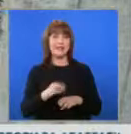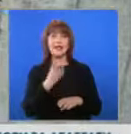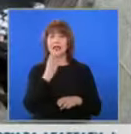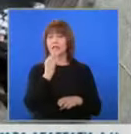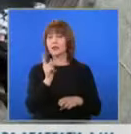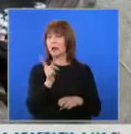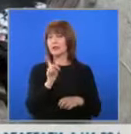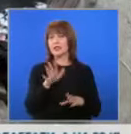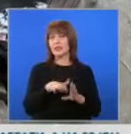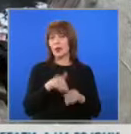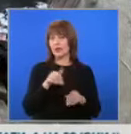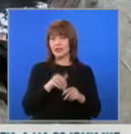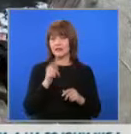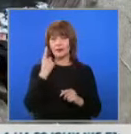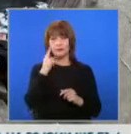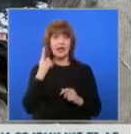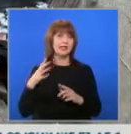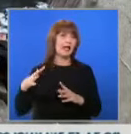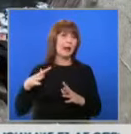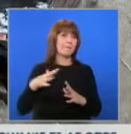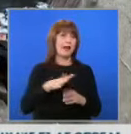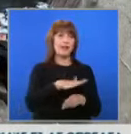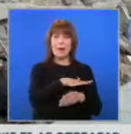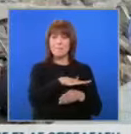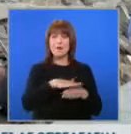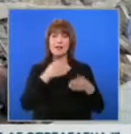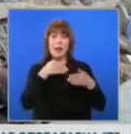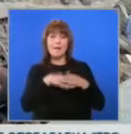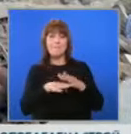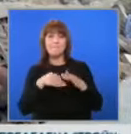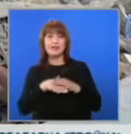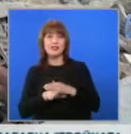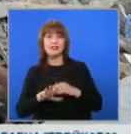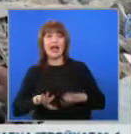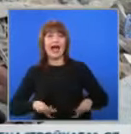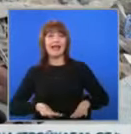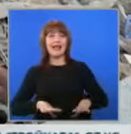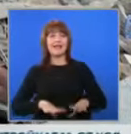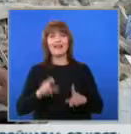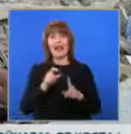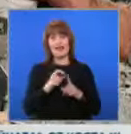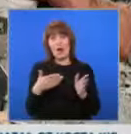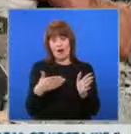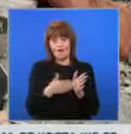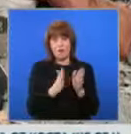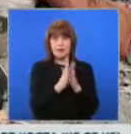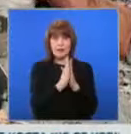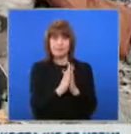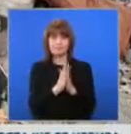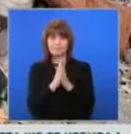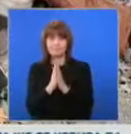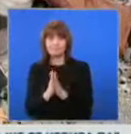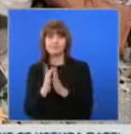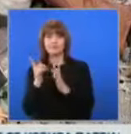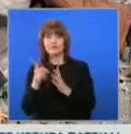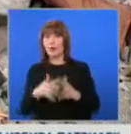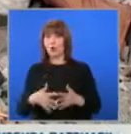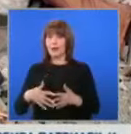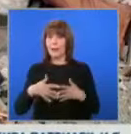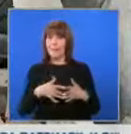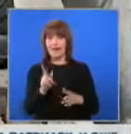Израел не се отказва и от намеренията си да штурмува препълнения с бежанци южен град Рафа, въпреки призивите, включително от ключови партньори като